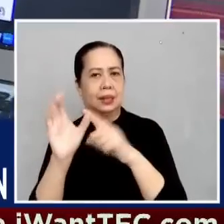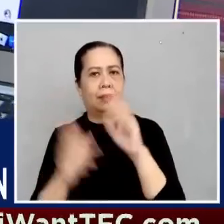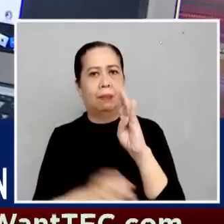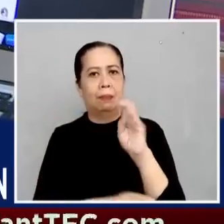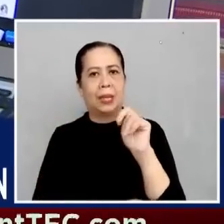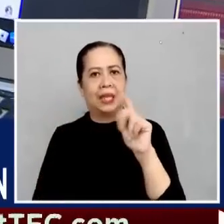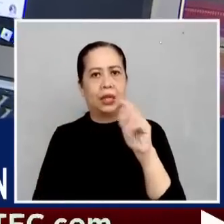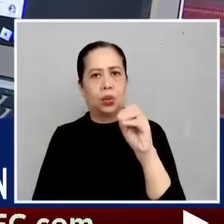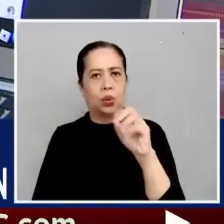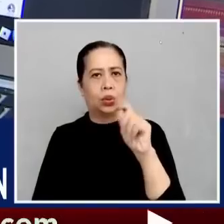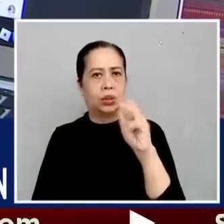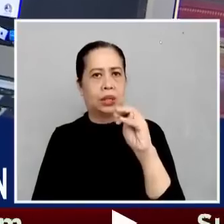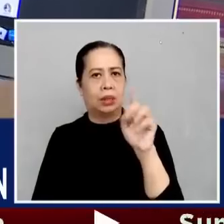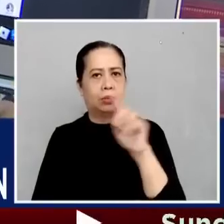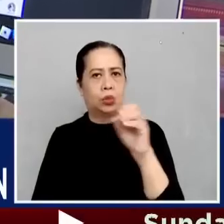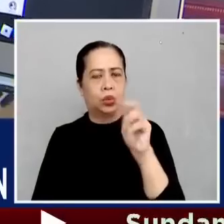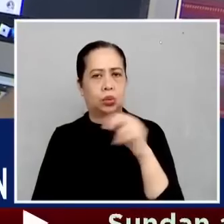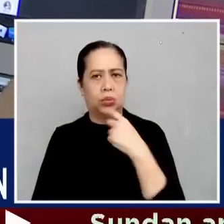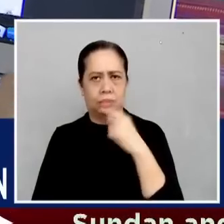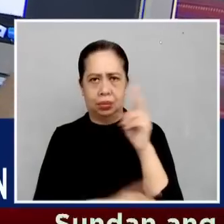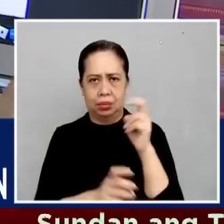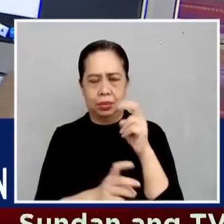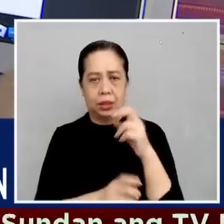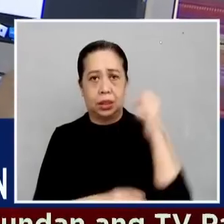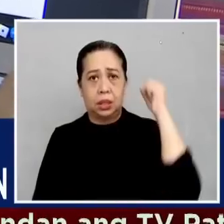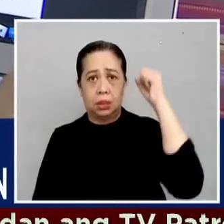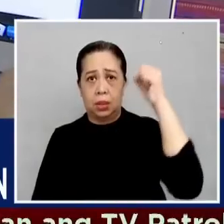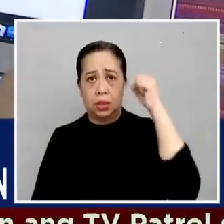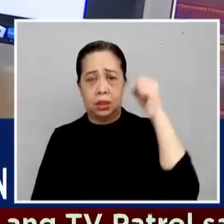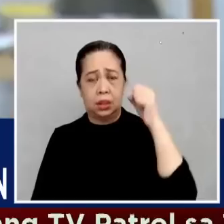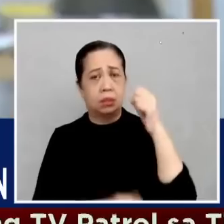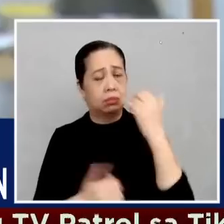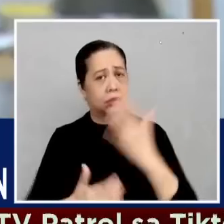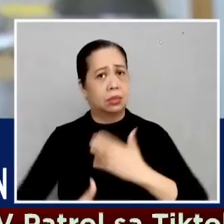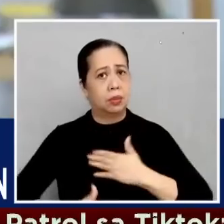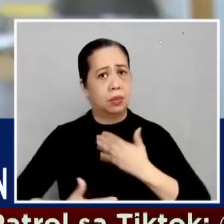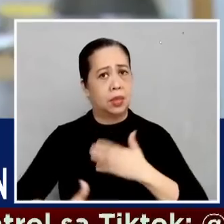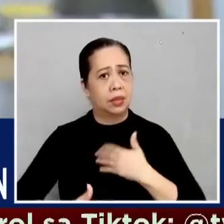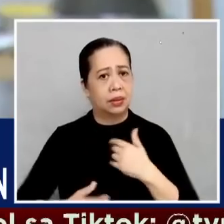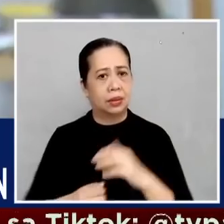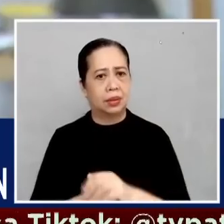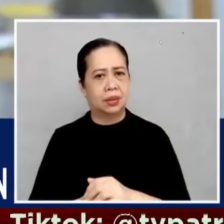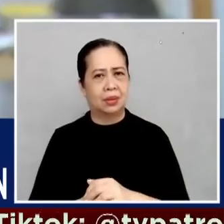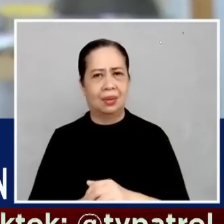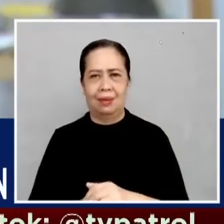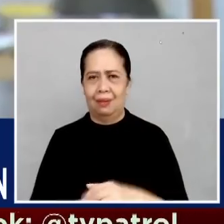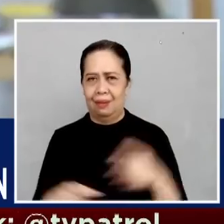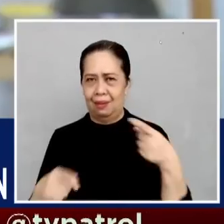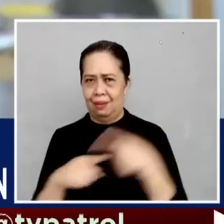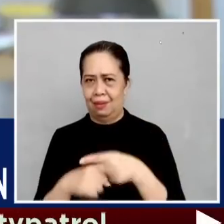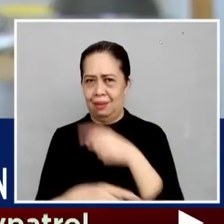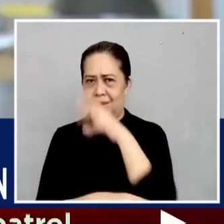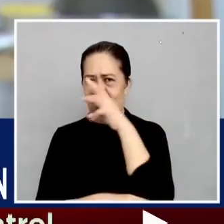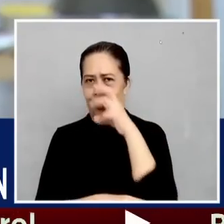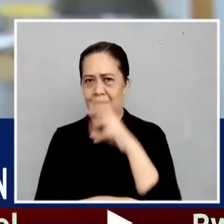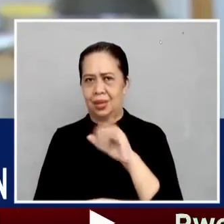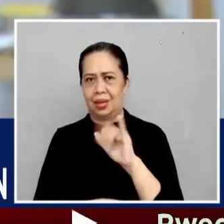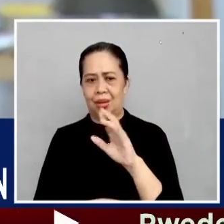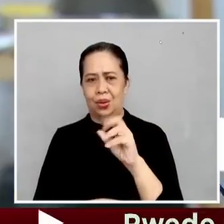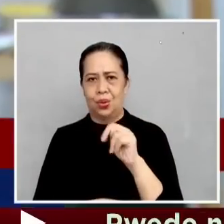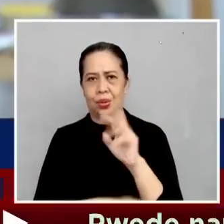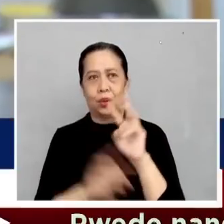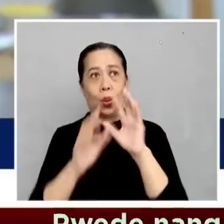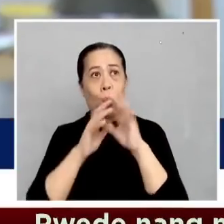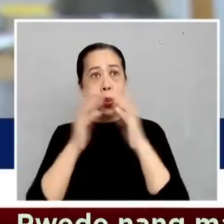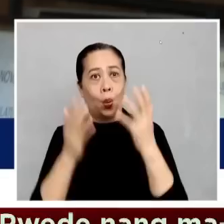Tiamzon, na sinasabing ang himagsikan ay kaligayahan. Napaka-ironic nga eh, di ba, na sa World Press Freedom